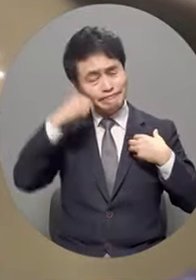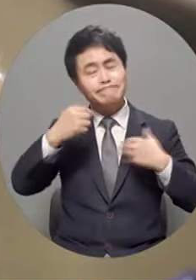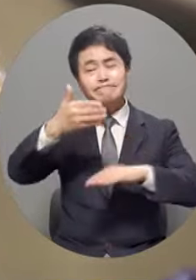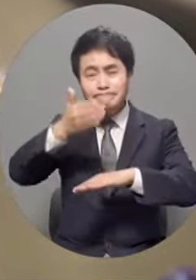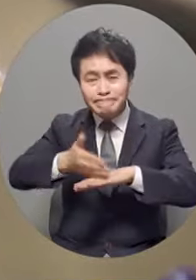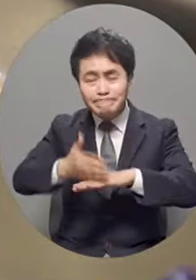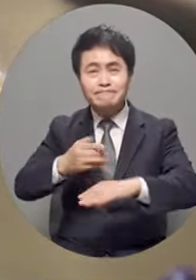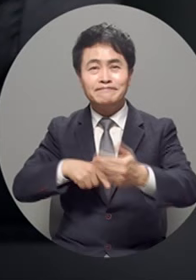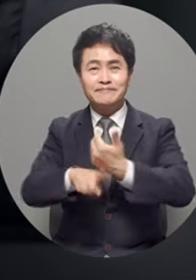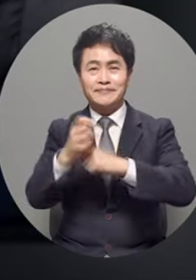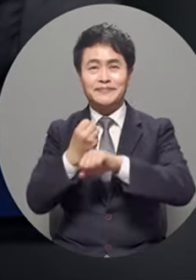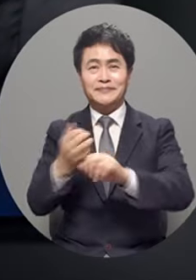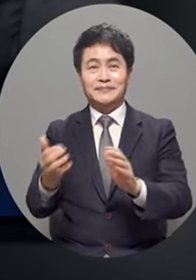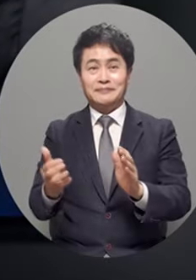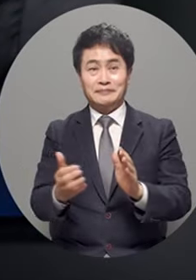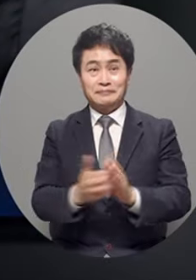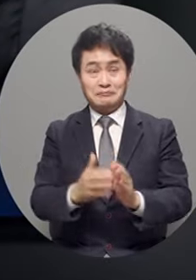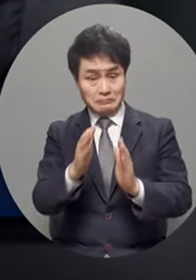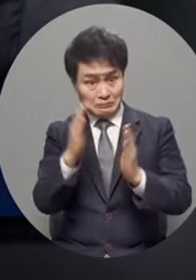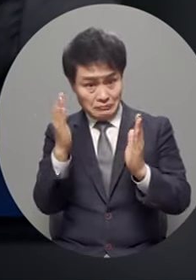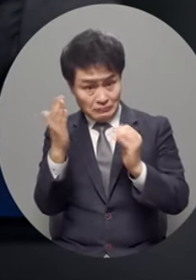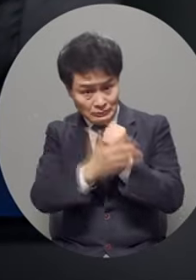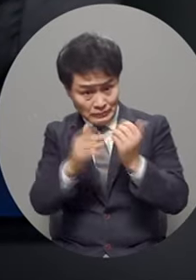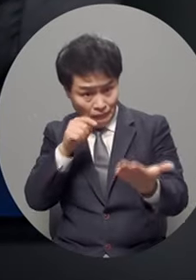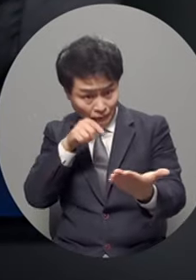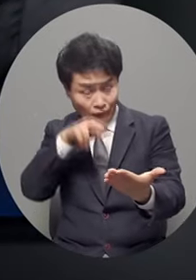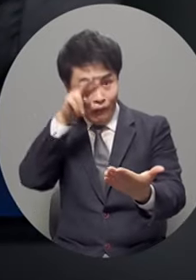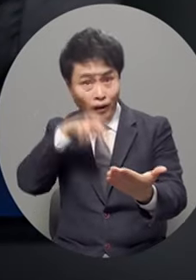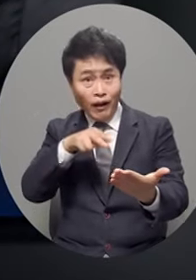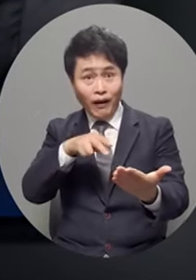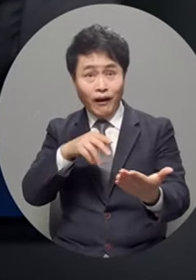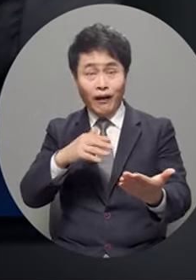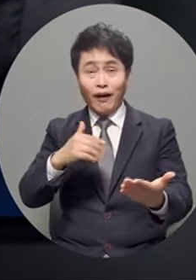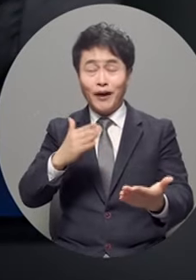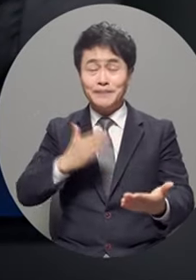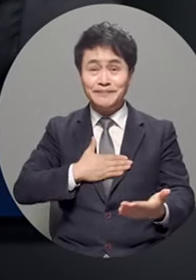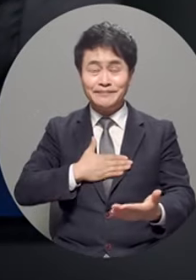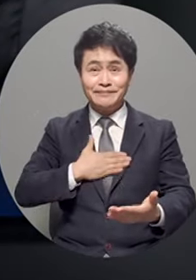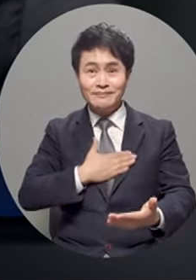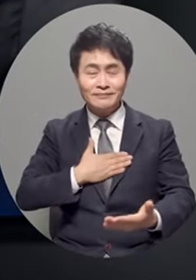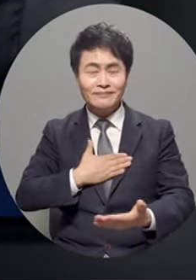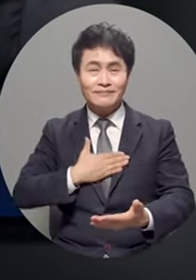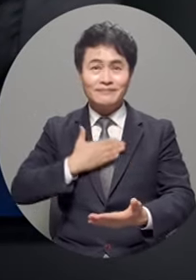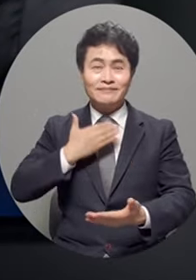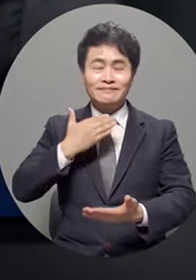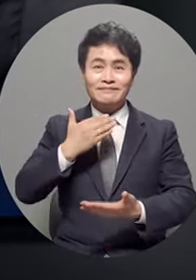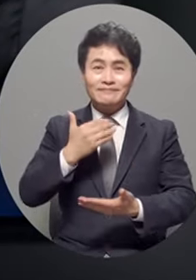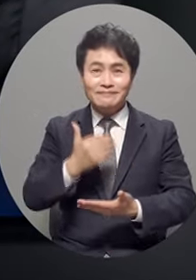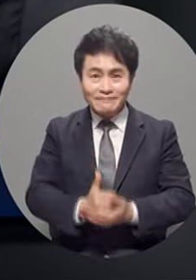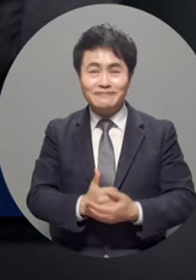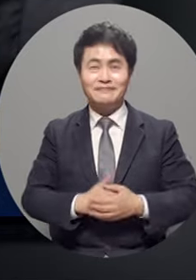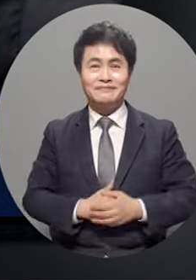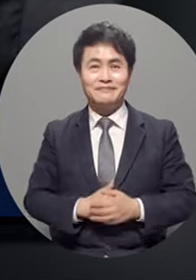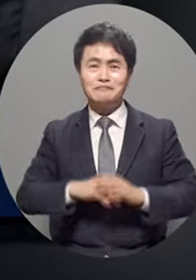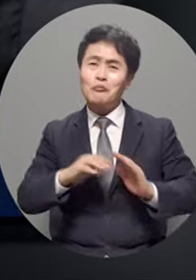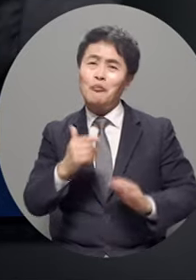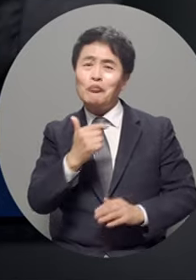전합니다. 보자마자 막 그 가슴이 올라오면서 뭉클이면서 예,